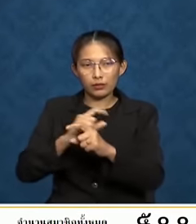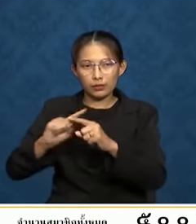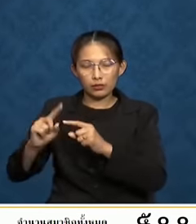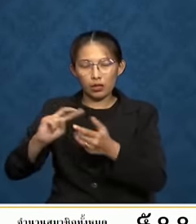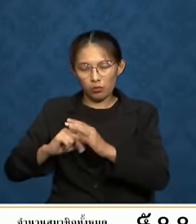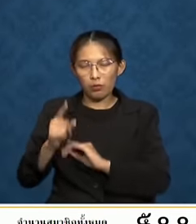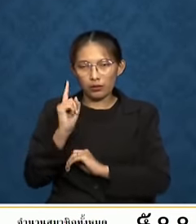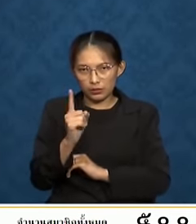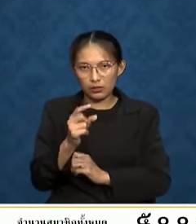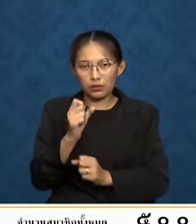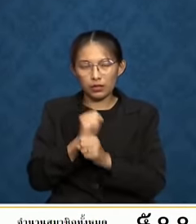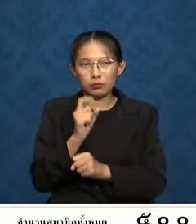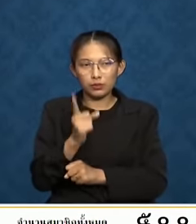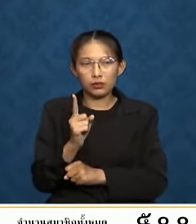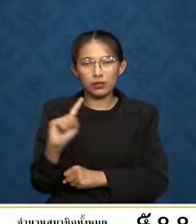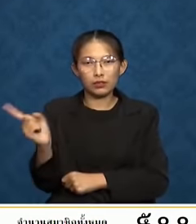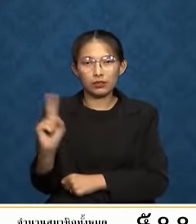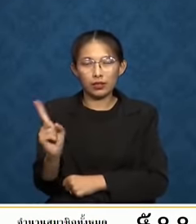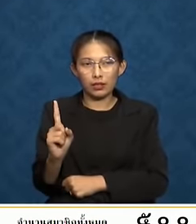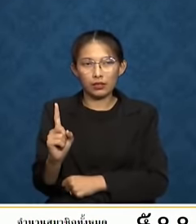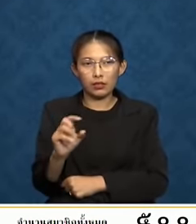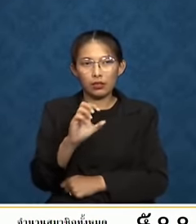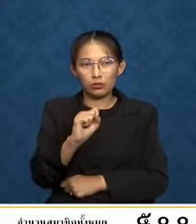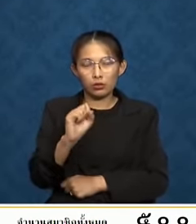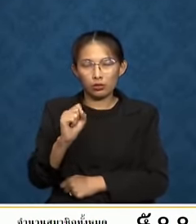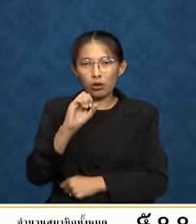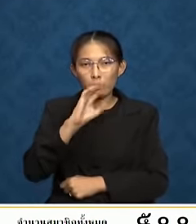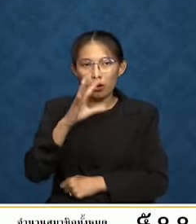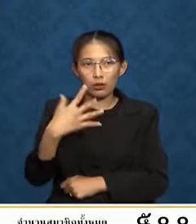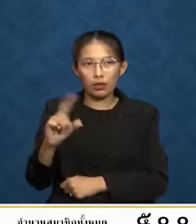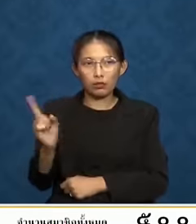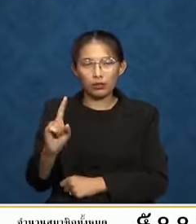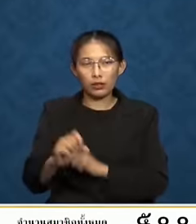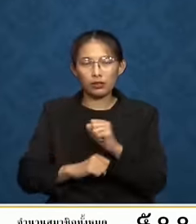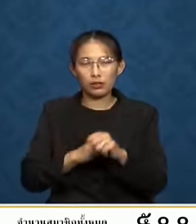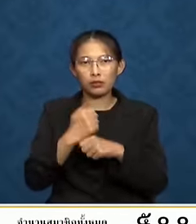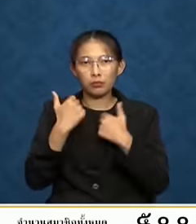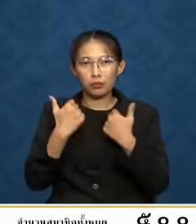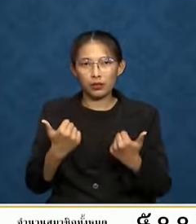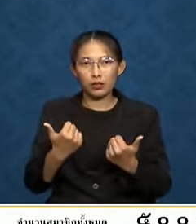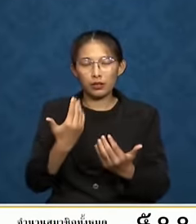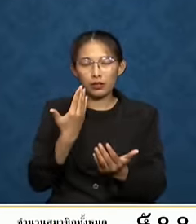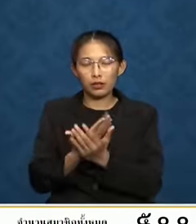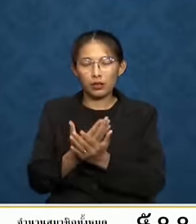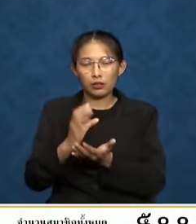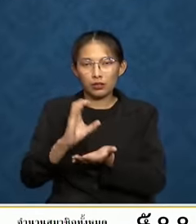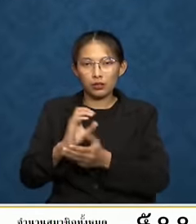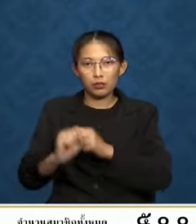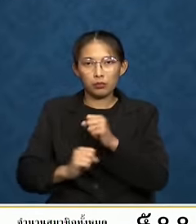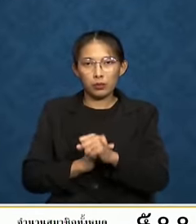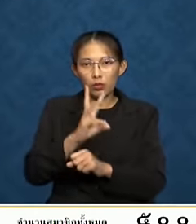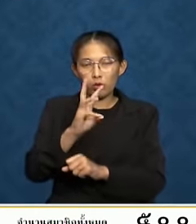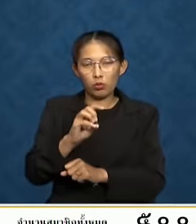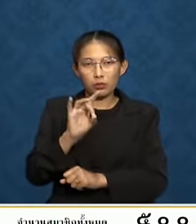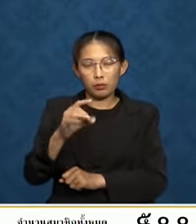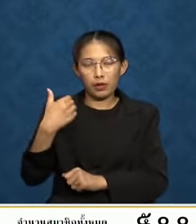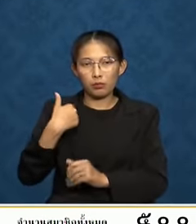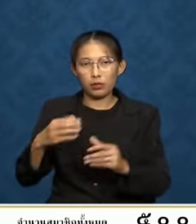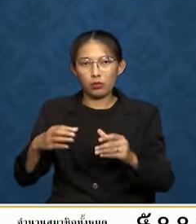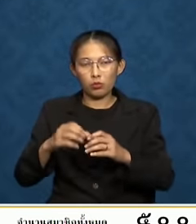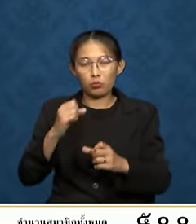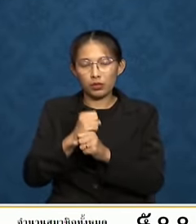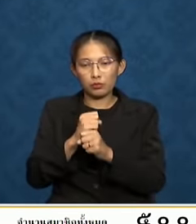ครับเอาจริงยังไงสสรัฐก็บอกแล้วว่าปีนี้เนี่ยงบประมาณถ้าไปดูใน 68เรามีหน่วยงานที่จะขับ